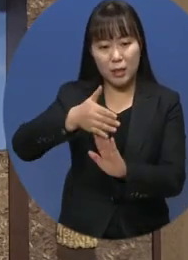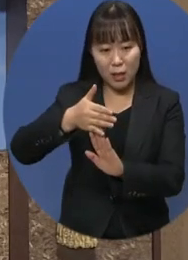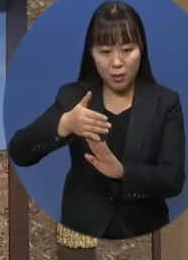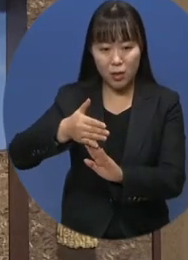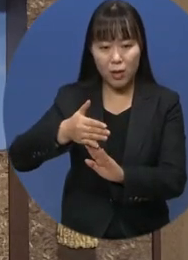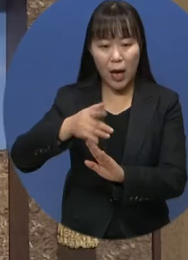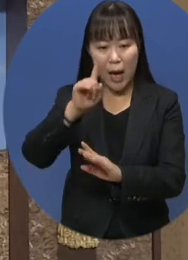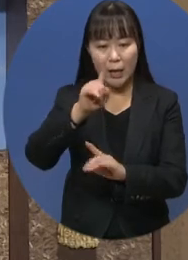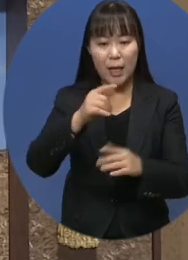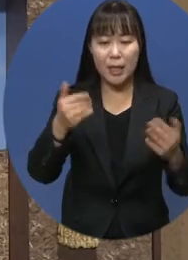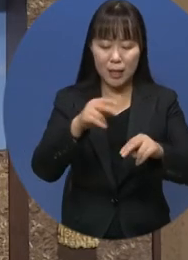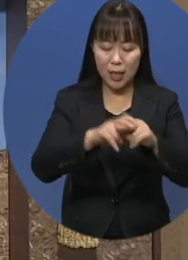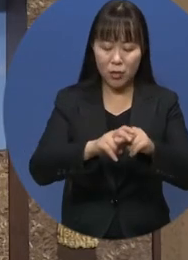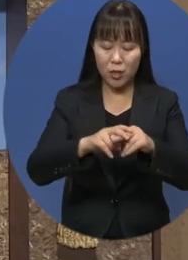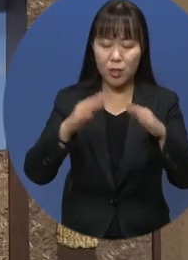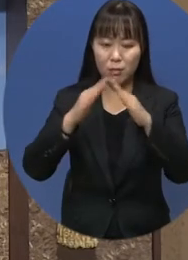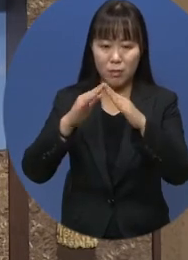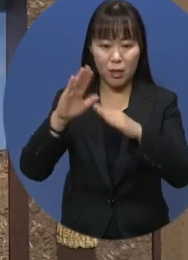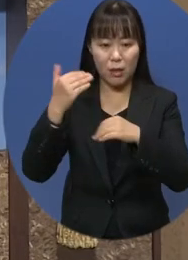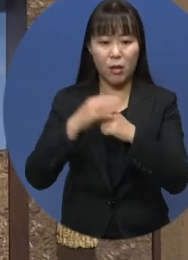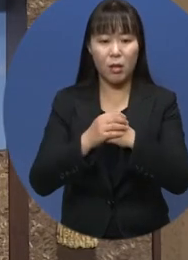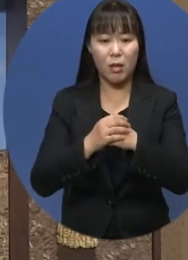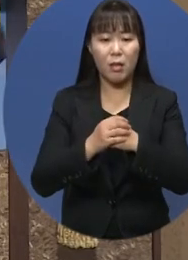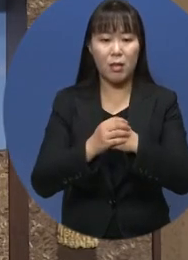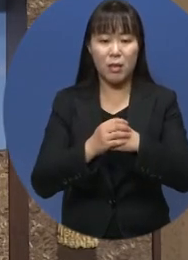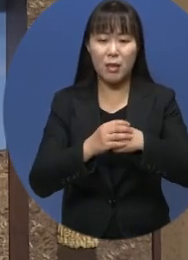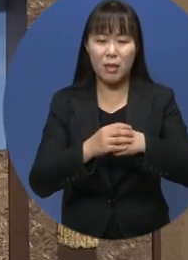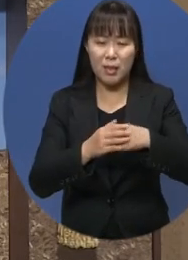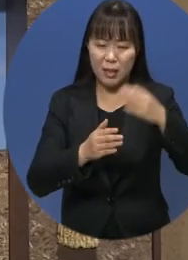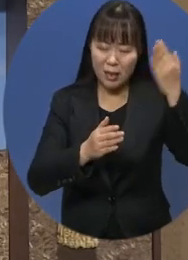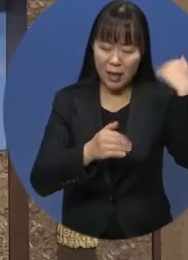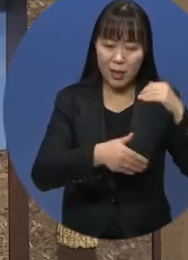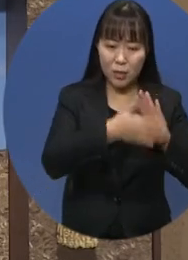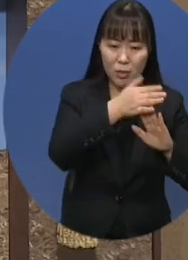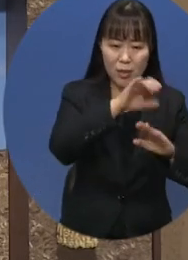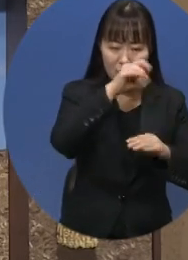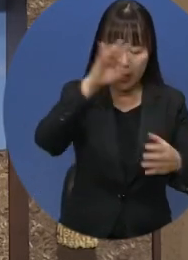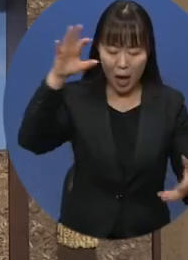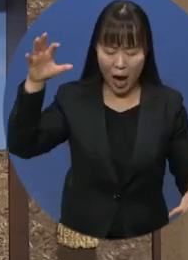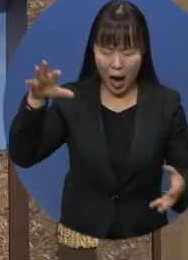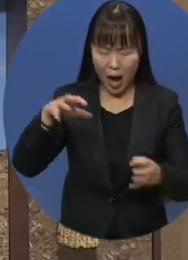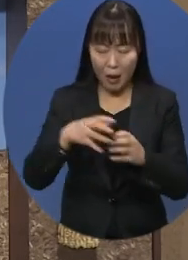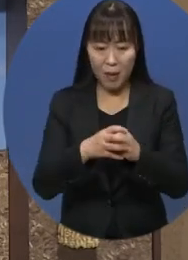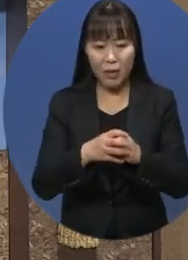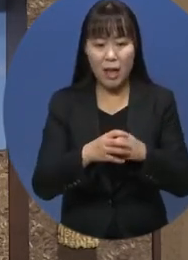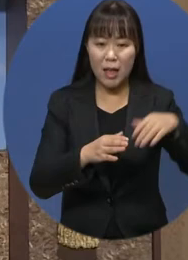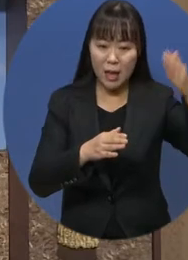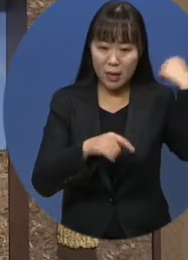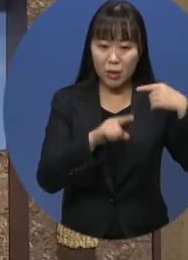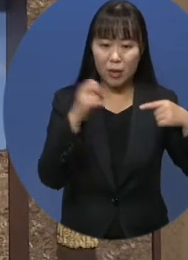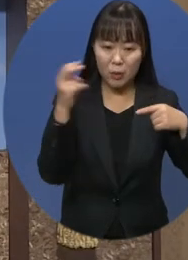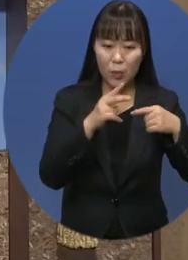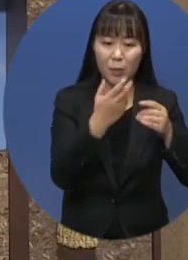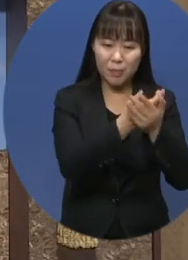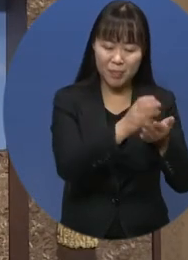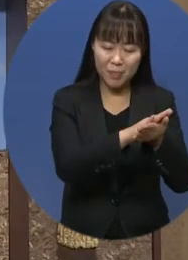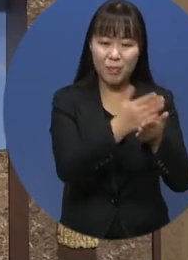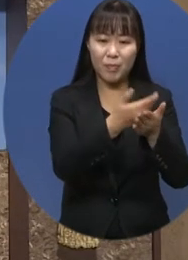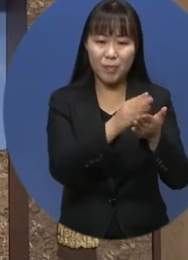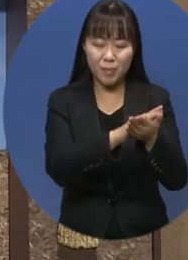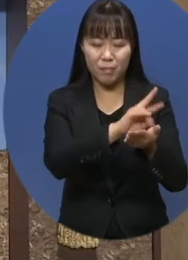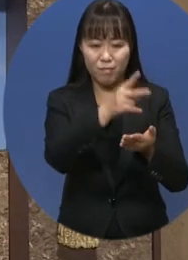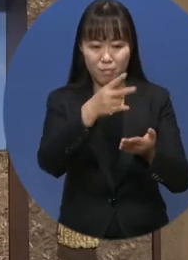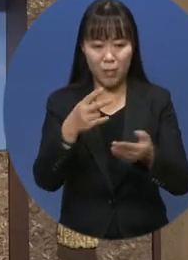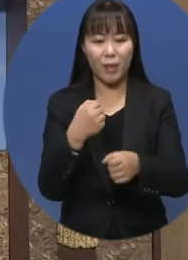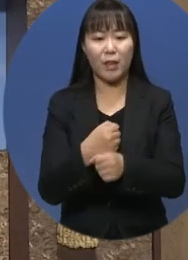주거지역으로 만들고 구도심 은 여기에서 만들어진 예산을 묶어서 으 구도심을 또다시 리모델링하고